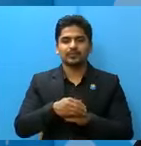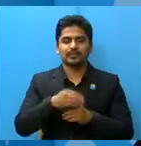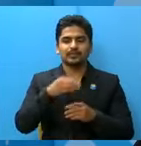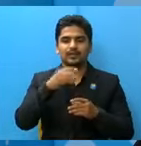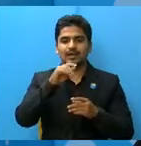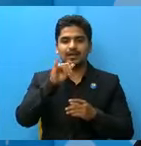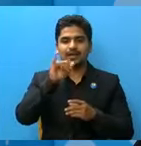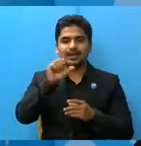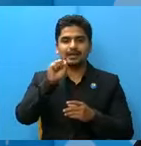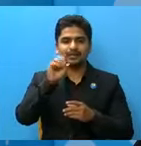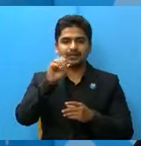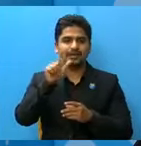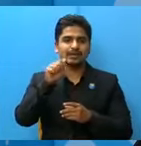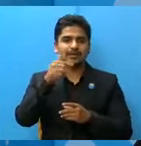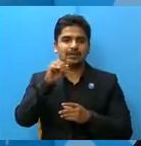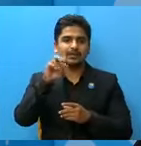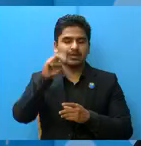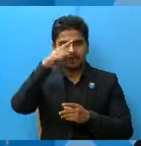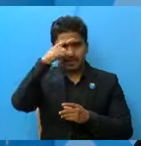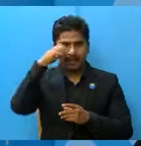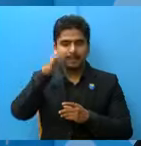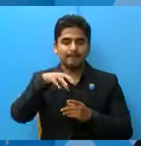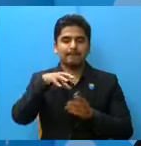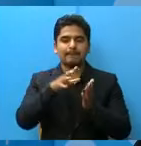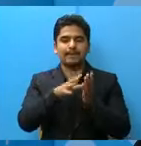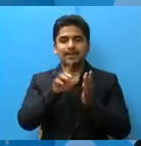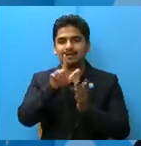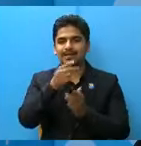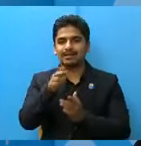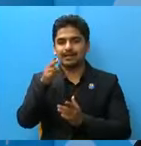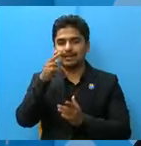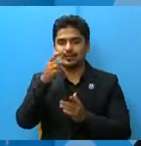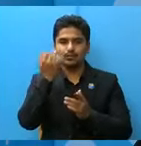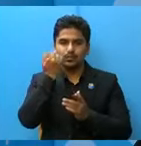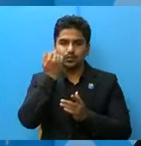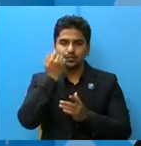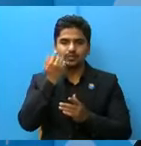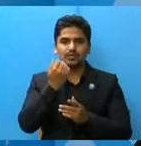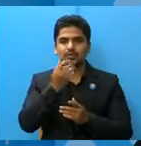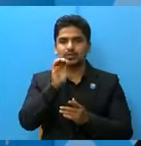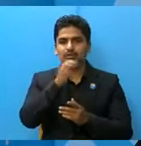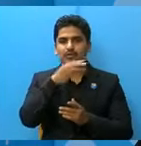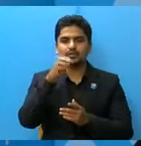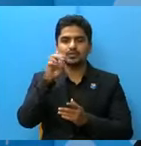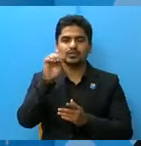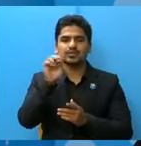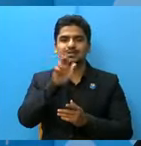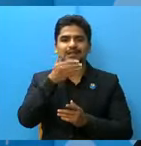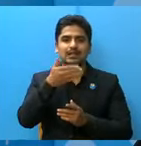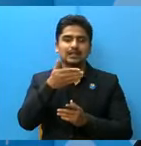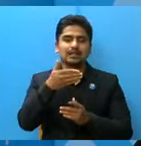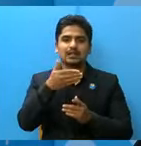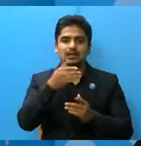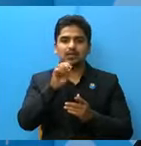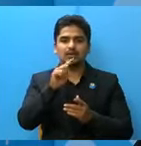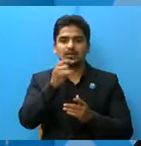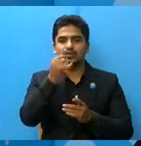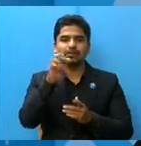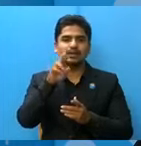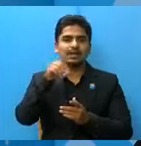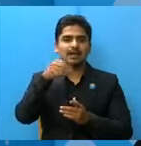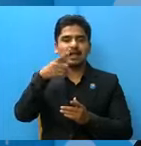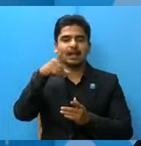सहपुर्वा बांके बाट साज जना पुरुस सुशिल कोईराला क्यांसर अस्पताल बाके बाट